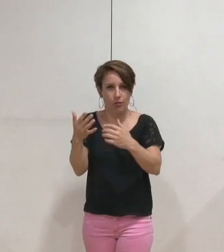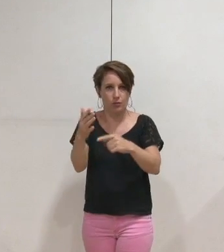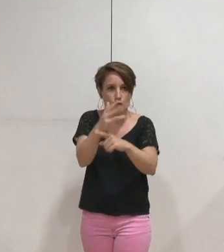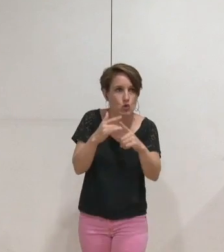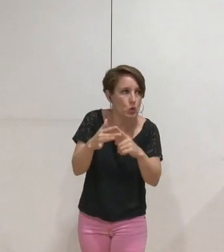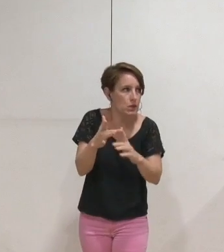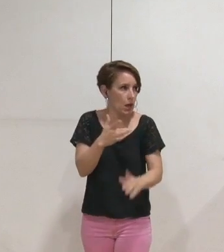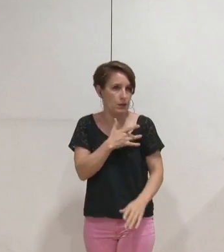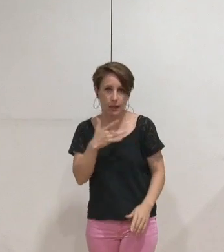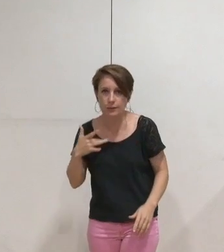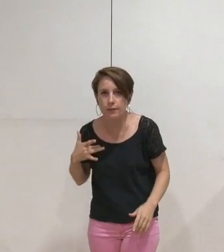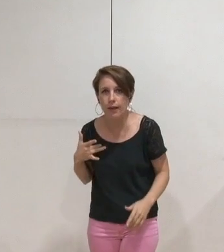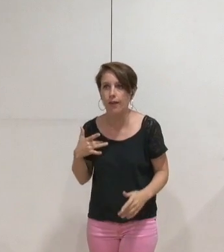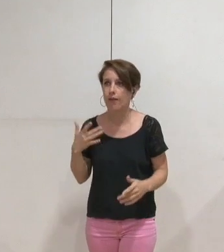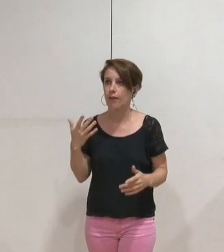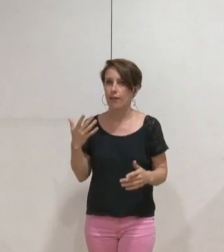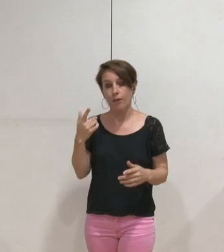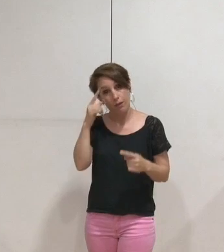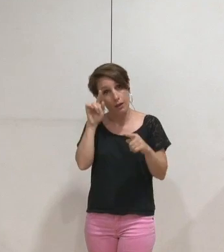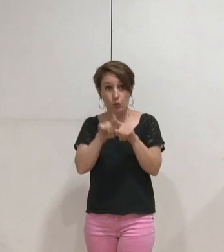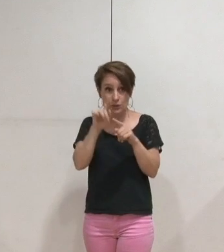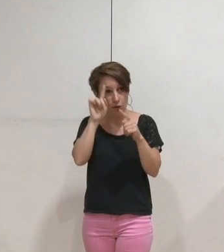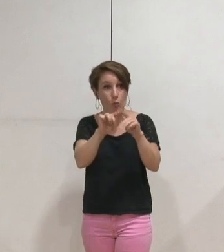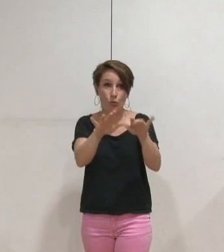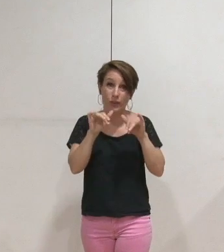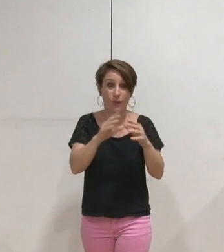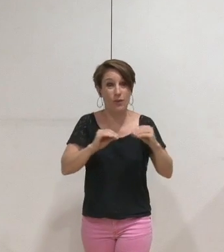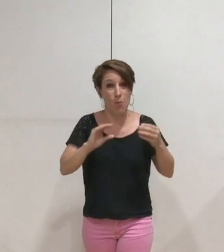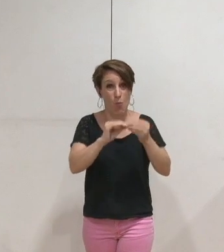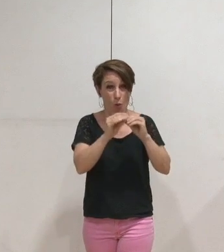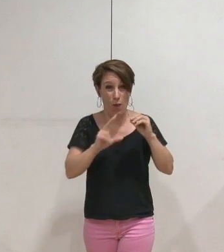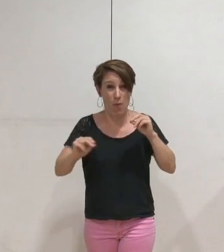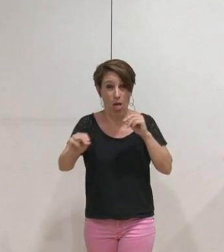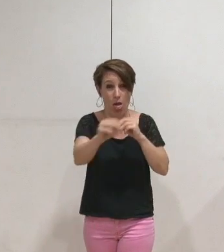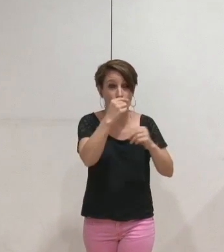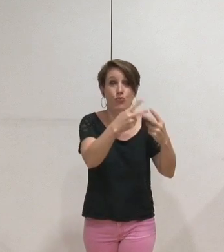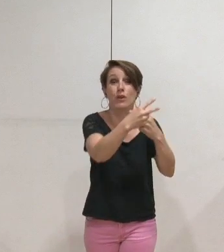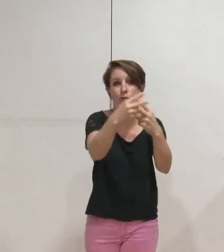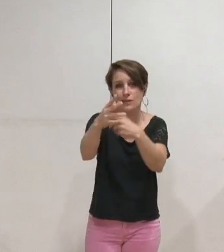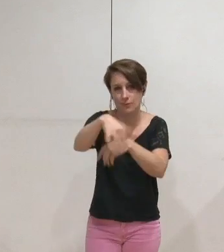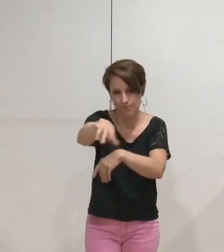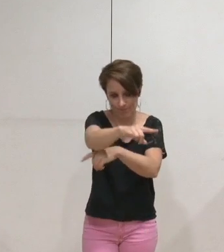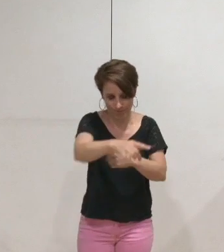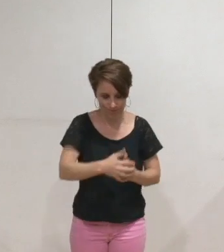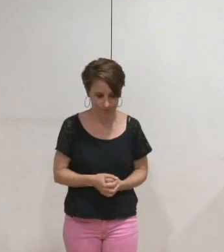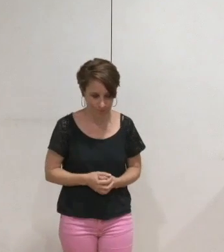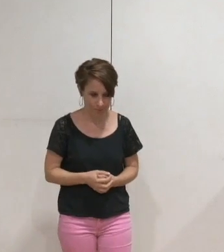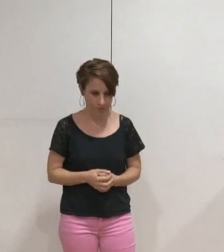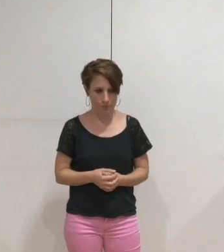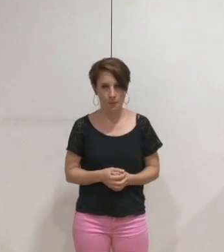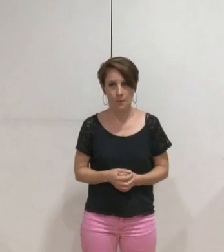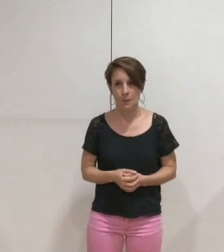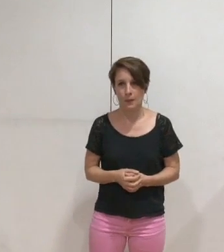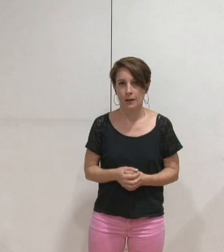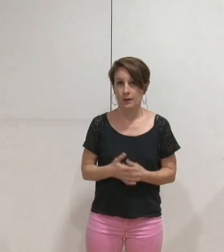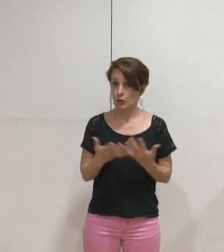sanitaire et également d'un point de vue des troubles pour le voisinage c'est le sens de euh l'expérience euh du